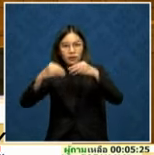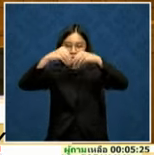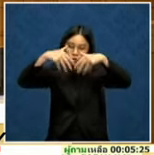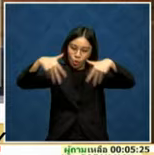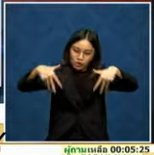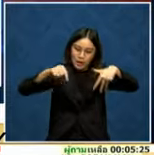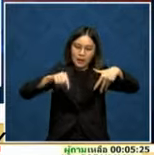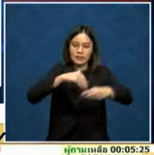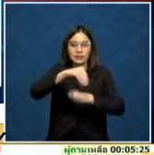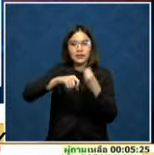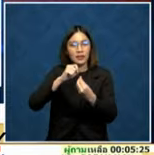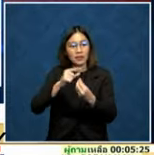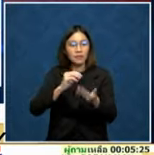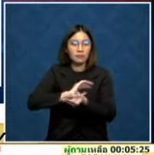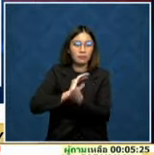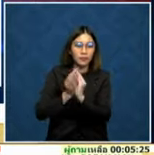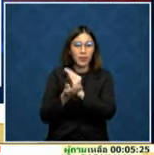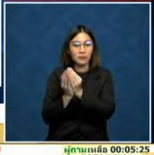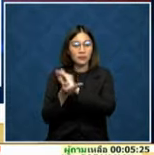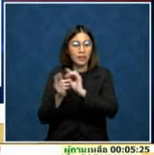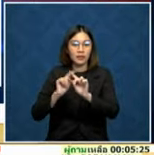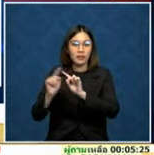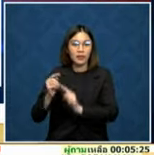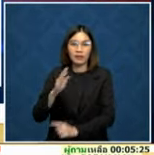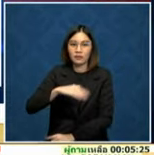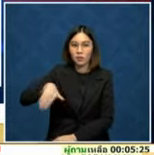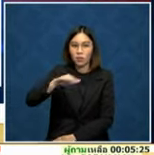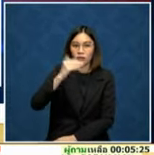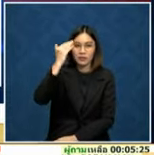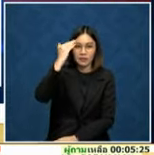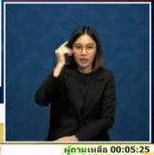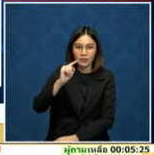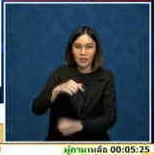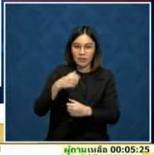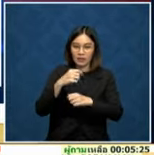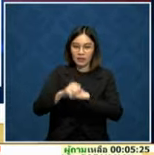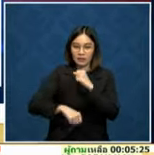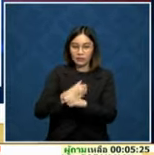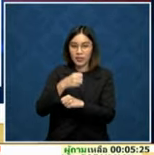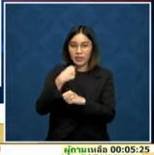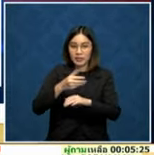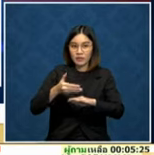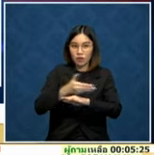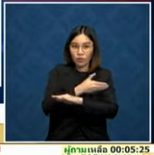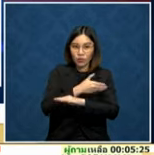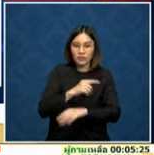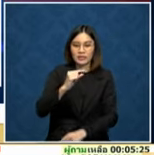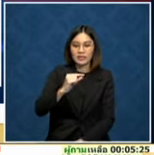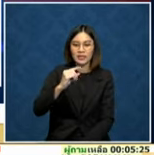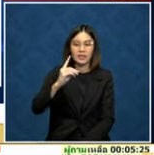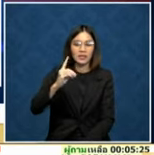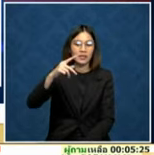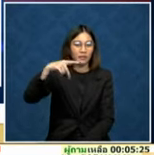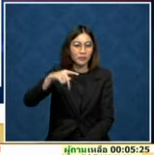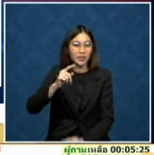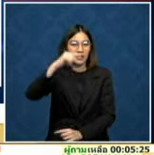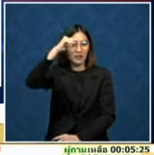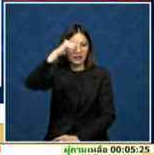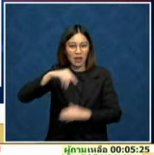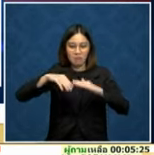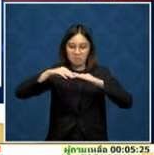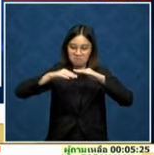งสรางของเศรษฐกบางหรอเปล่าถ้าพทกสรางกัอยู่แล้ว 10 ปที่ผ่านมา GDP ไทยโตตำตอยเลยเกินไม่ม